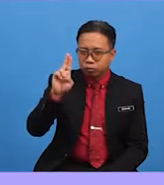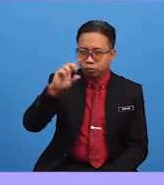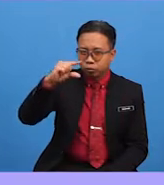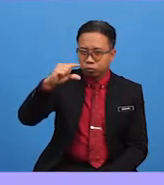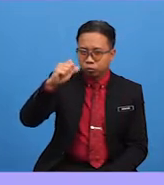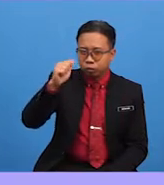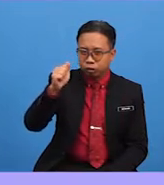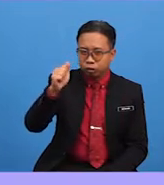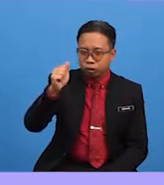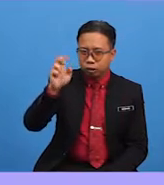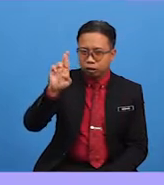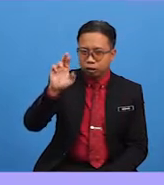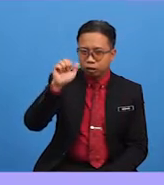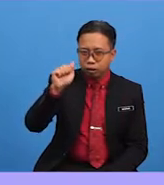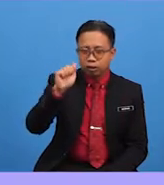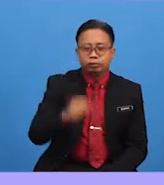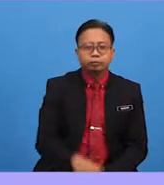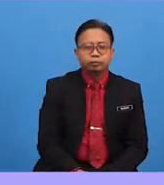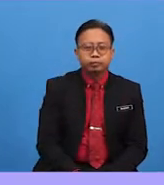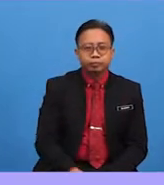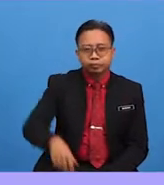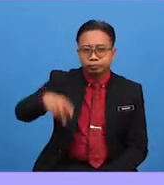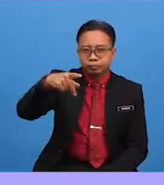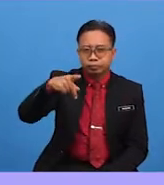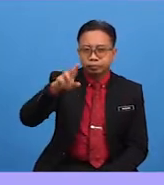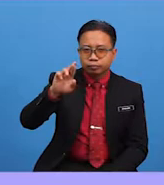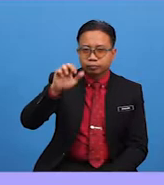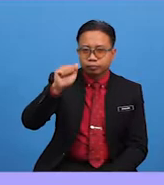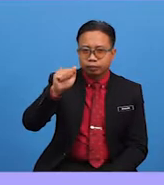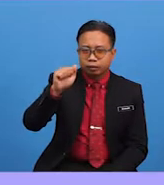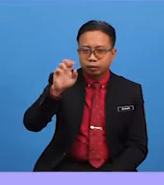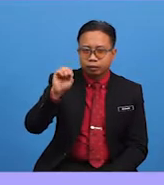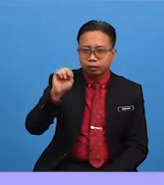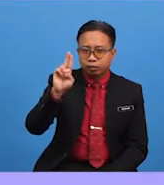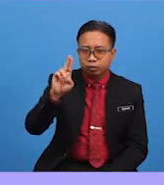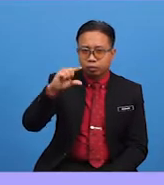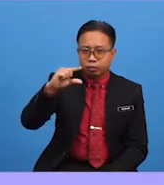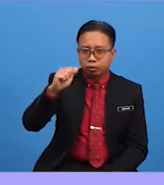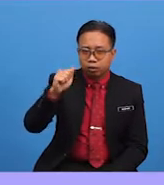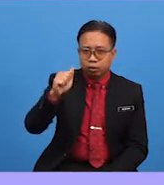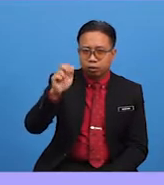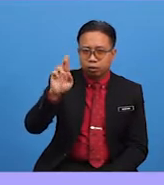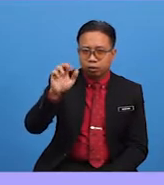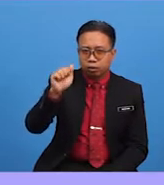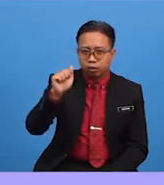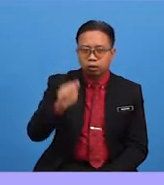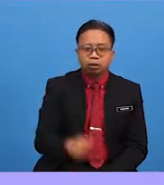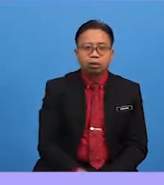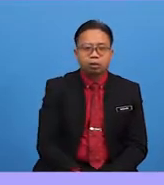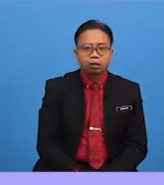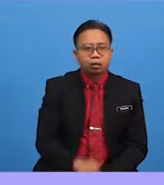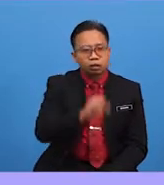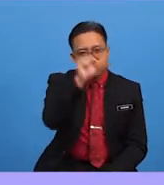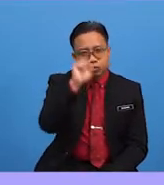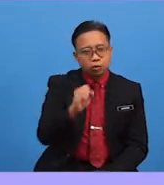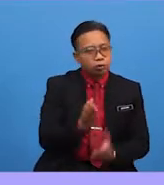ga, ra. Pra, mu, ga, ra.